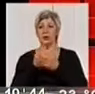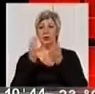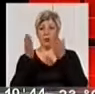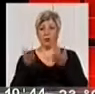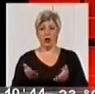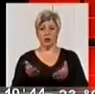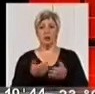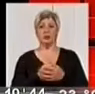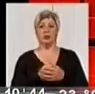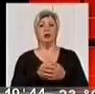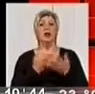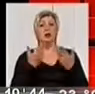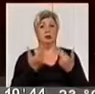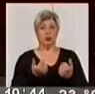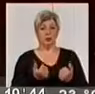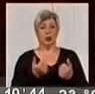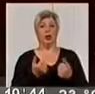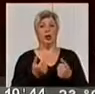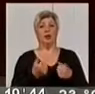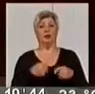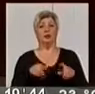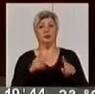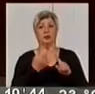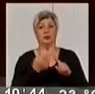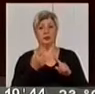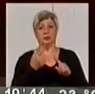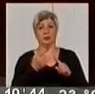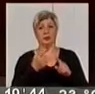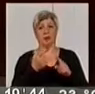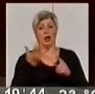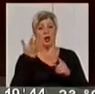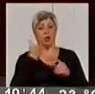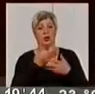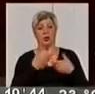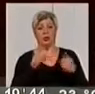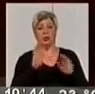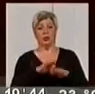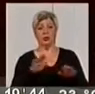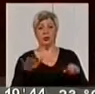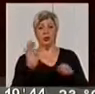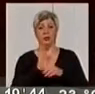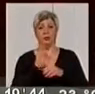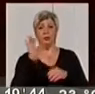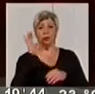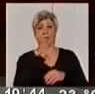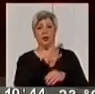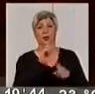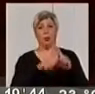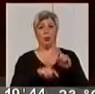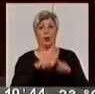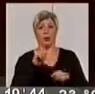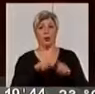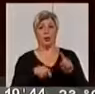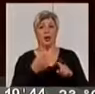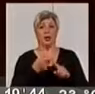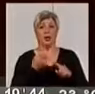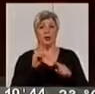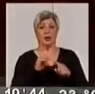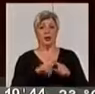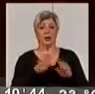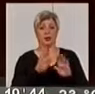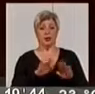цьому напрямку працюємо, і в обов'язковому порядку, коли ми дітей відправляємо, батьки, які дітей